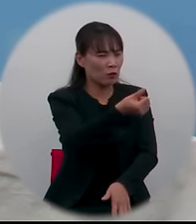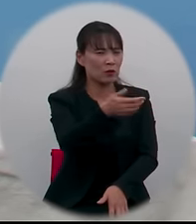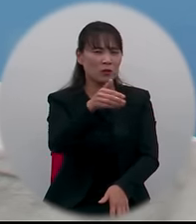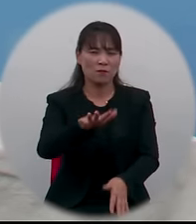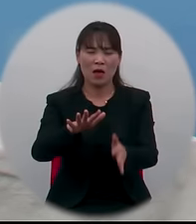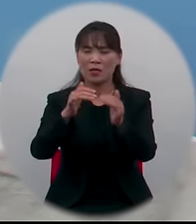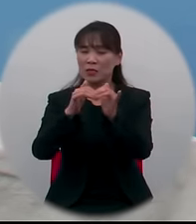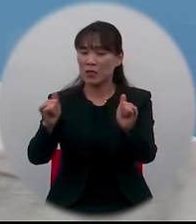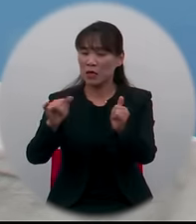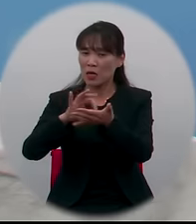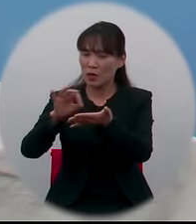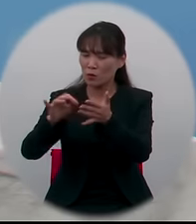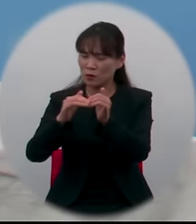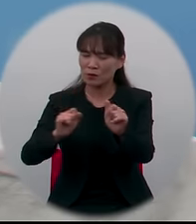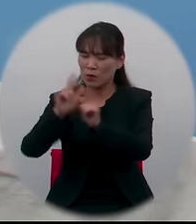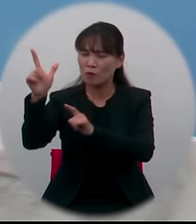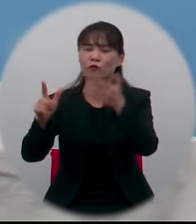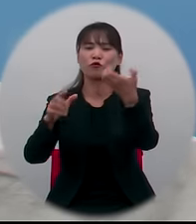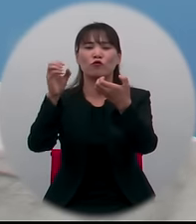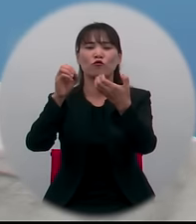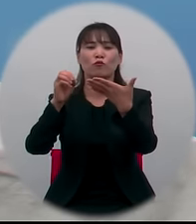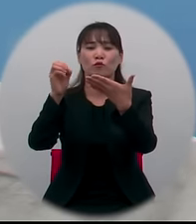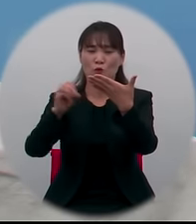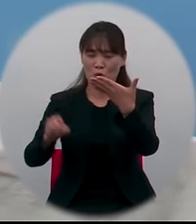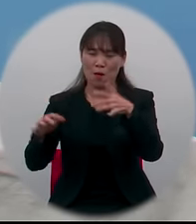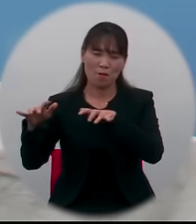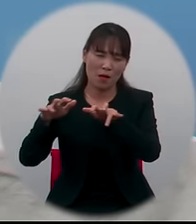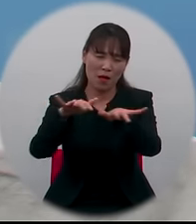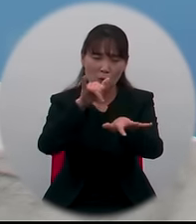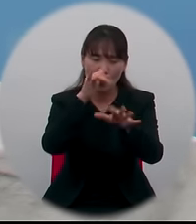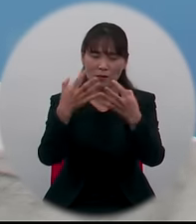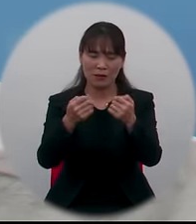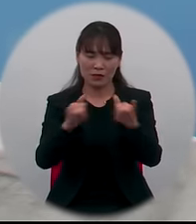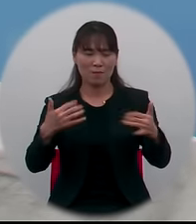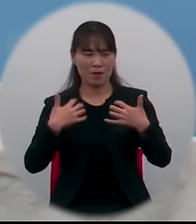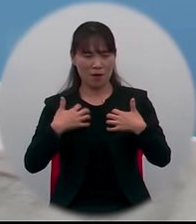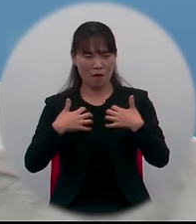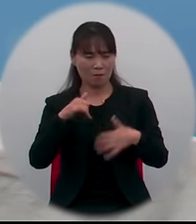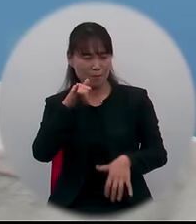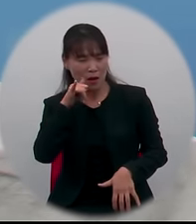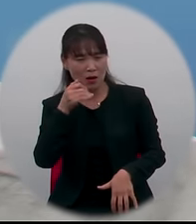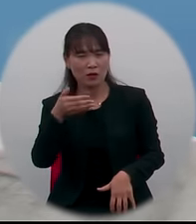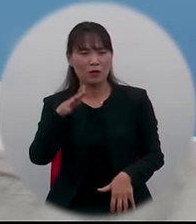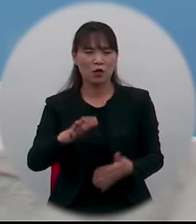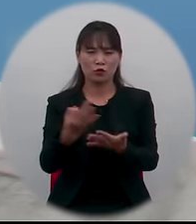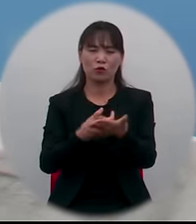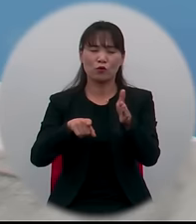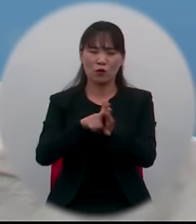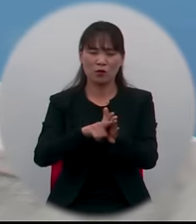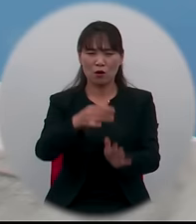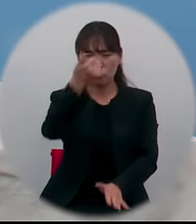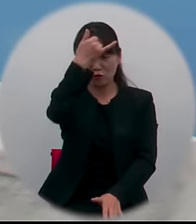몰려 있고 그렇게 많은 사람들이 사용하고 있는 게임들이 이렇게 수익을 위해 위해서 윤리성을 바닥으로 내던지게 됐을